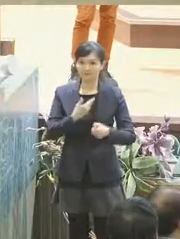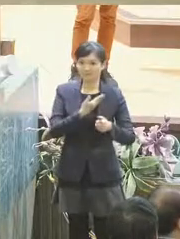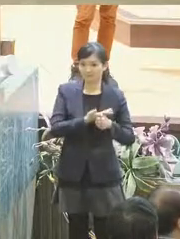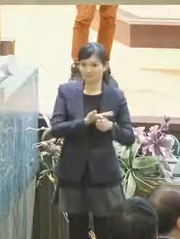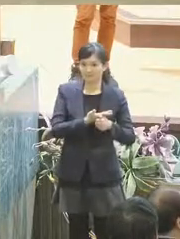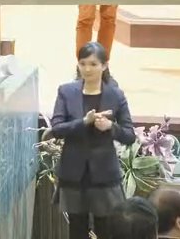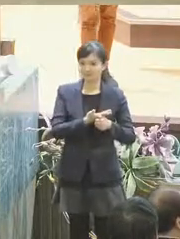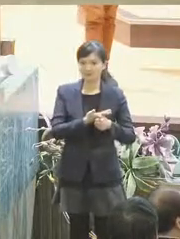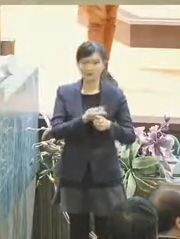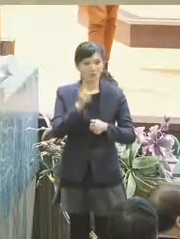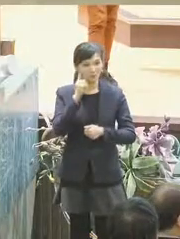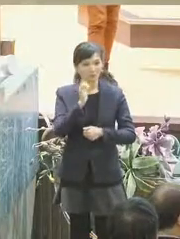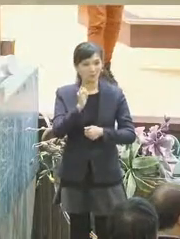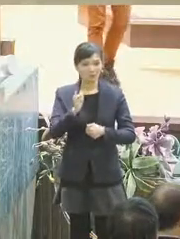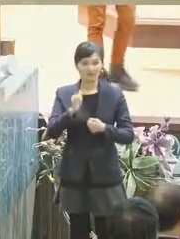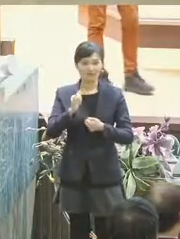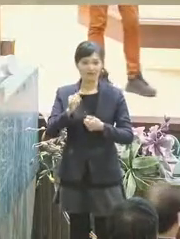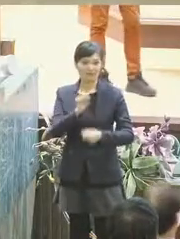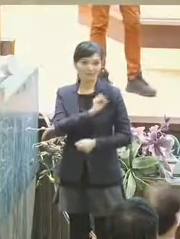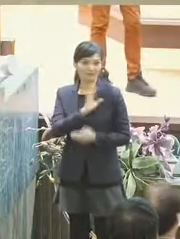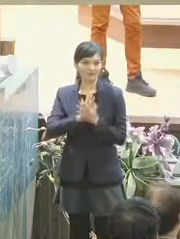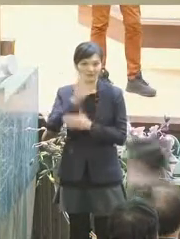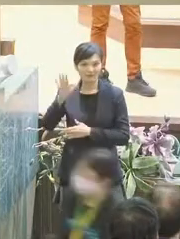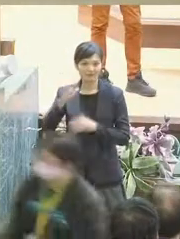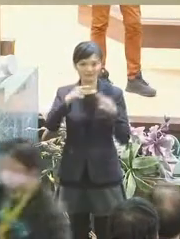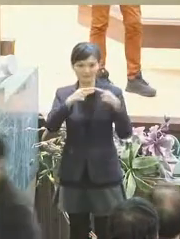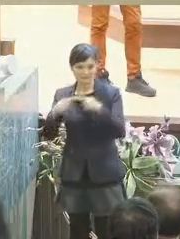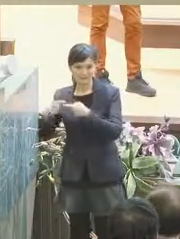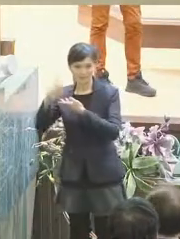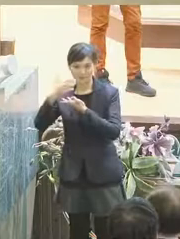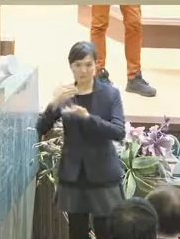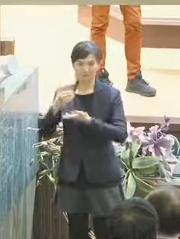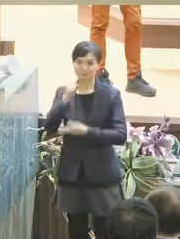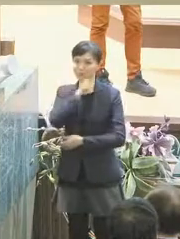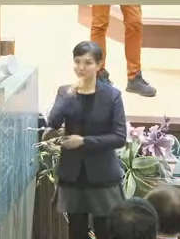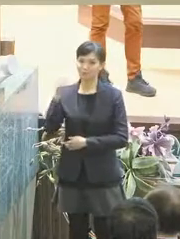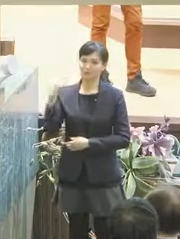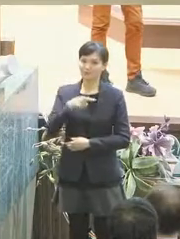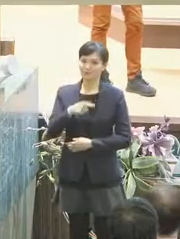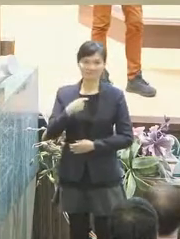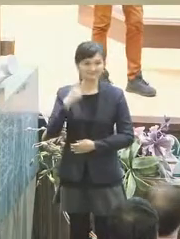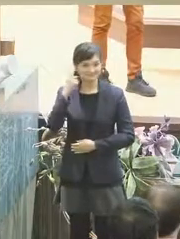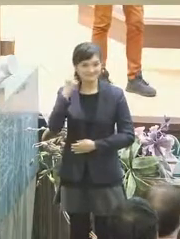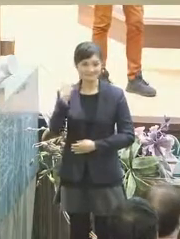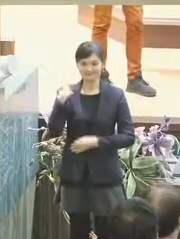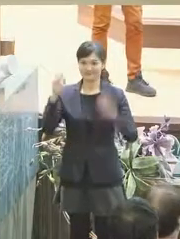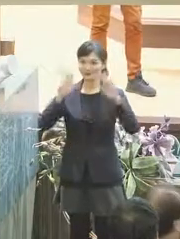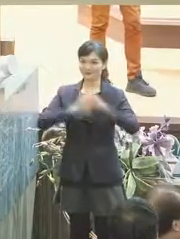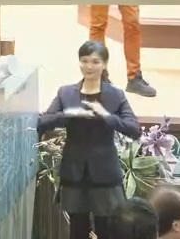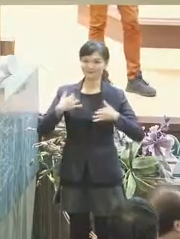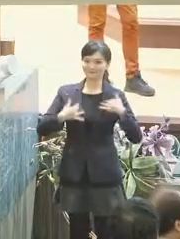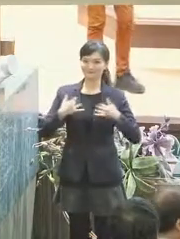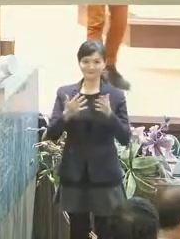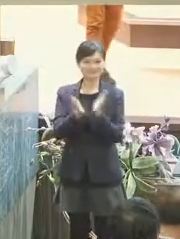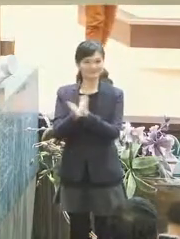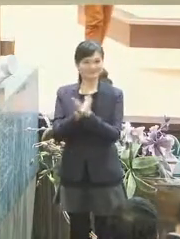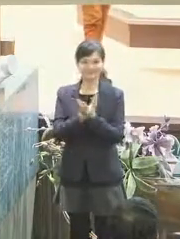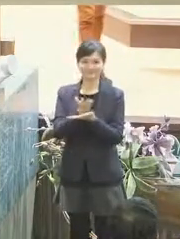活动结束之后，大家晚上去台南各地的续拖。所以我相信，昨天晚上大家一定玩得很愉快，认识了很多朋